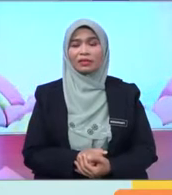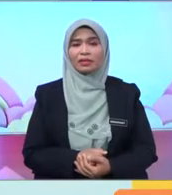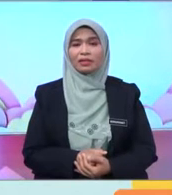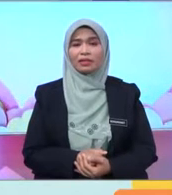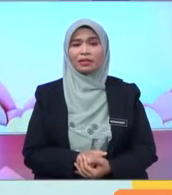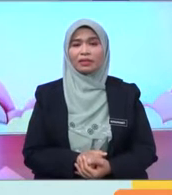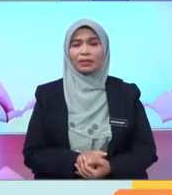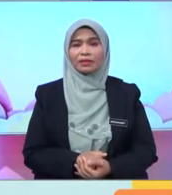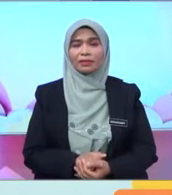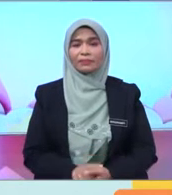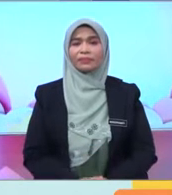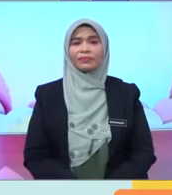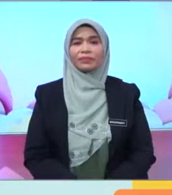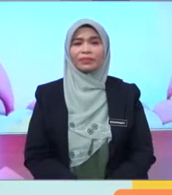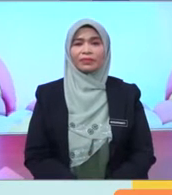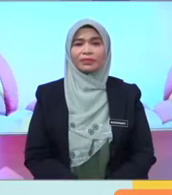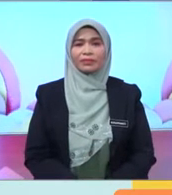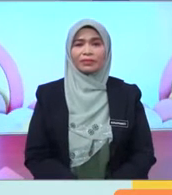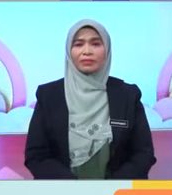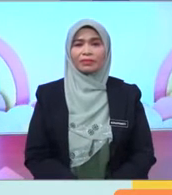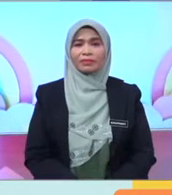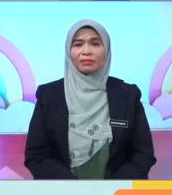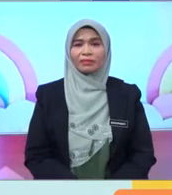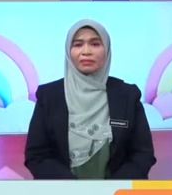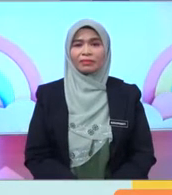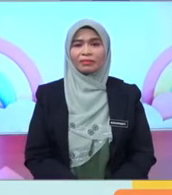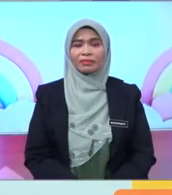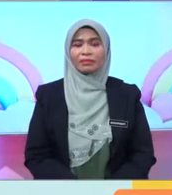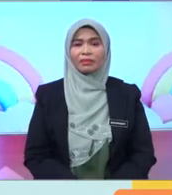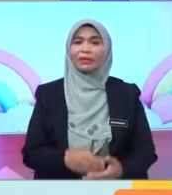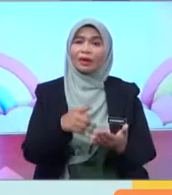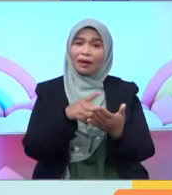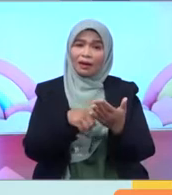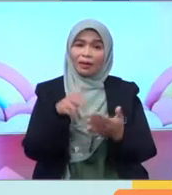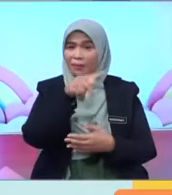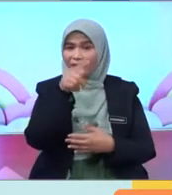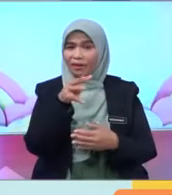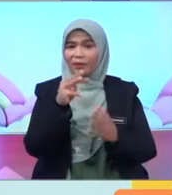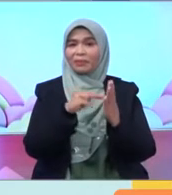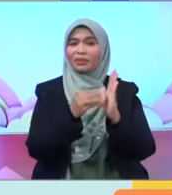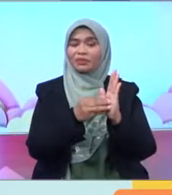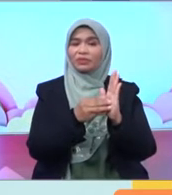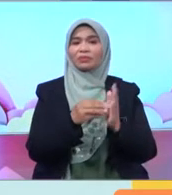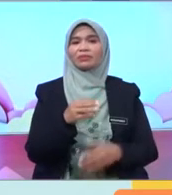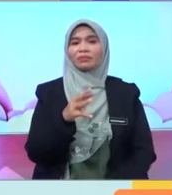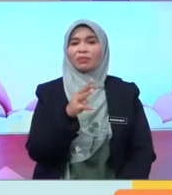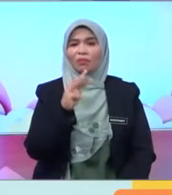mores mores Oke terusnya dihapuskah maksud model